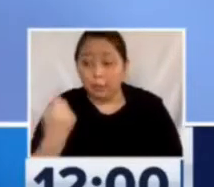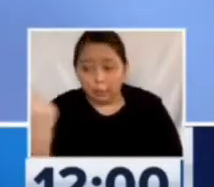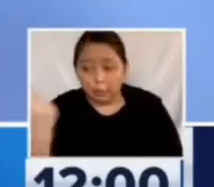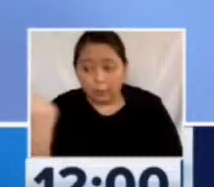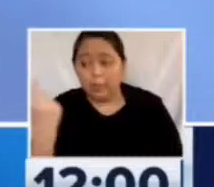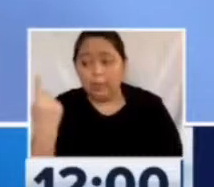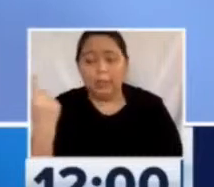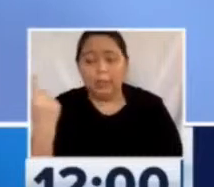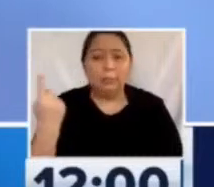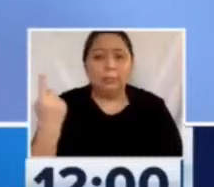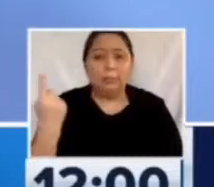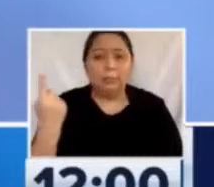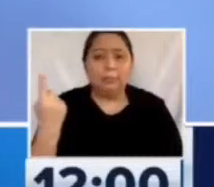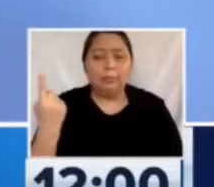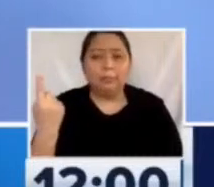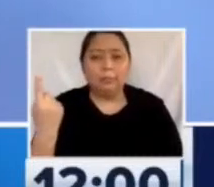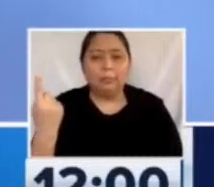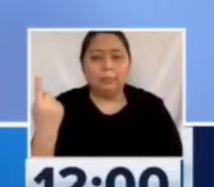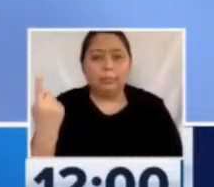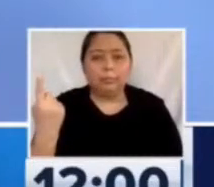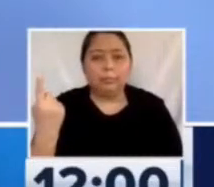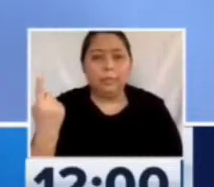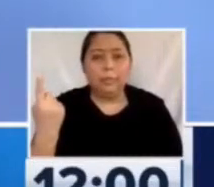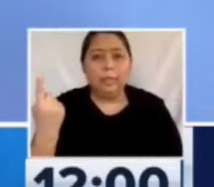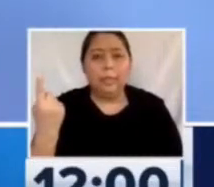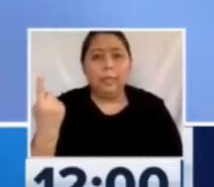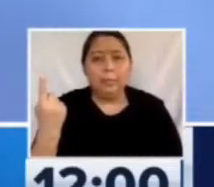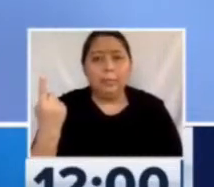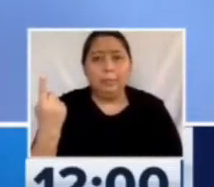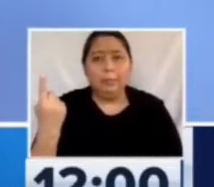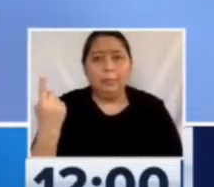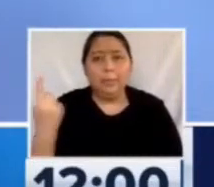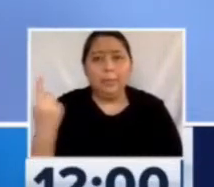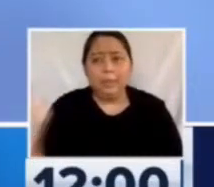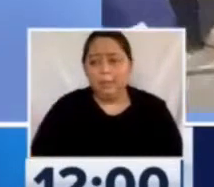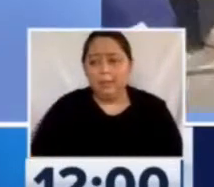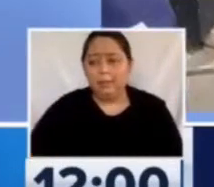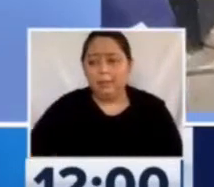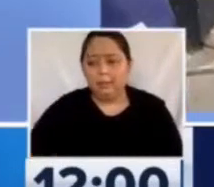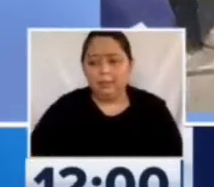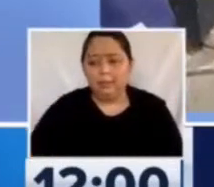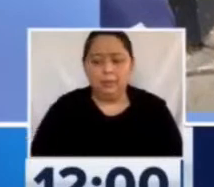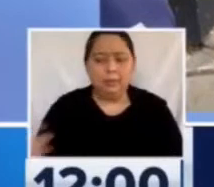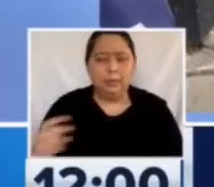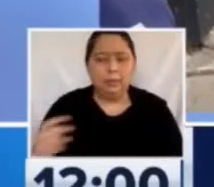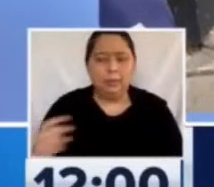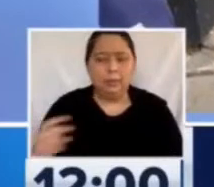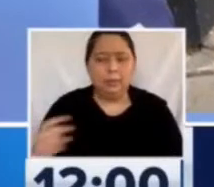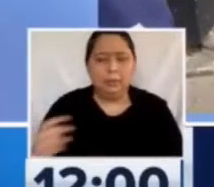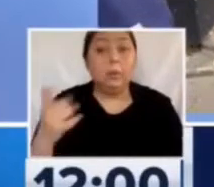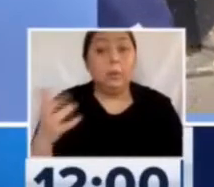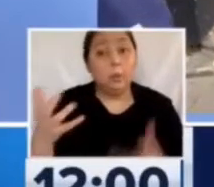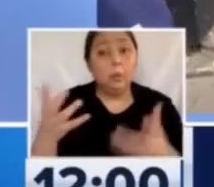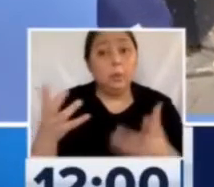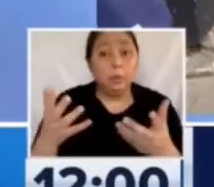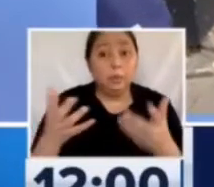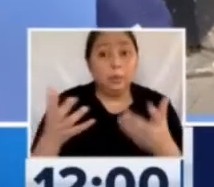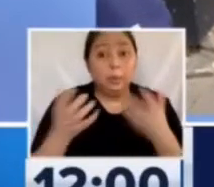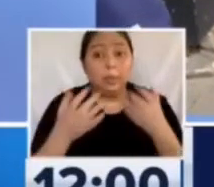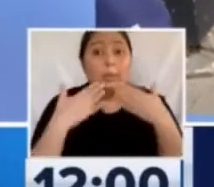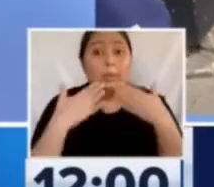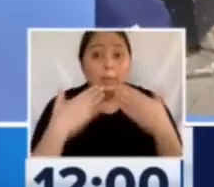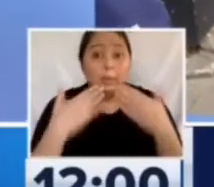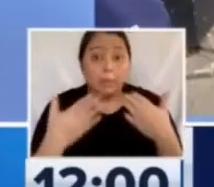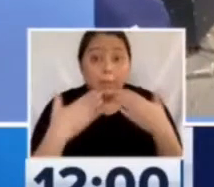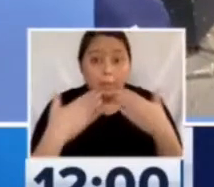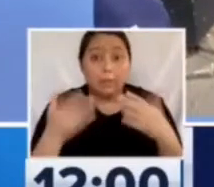organization extend our help in Madrid, Spain, and in Athens, Greece. So, ayun po, nagpapasalamat ako